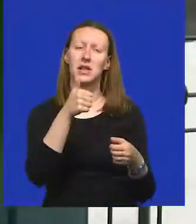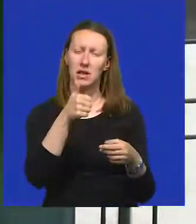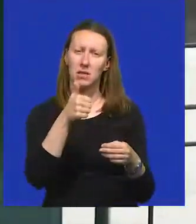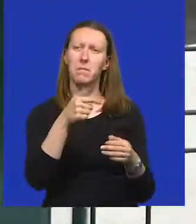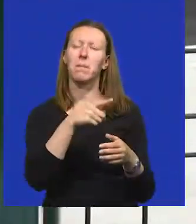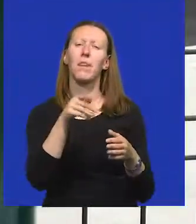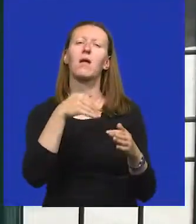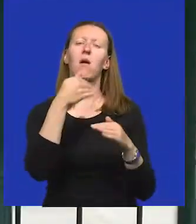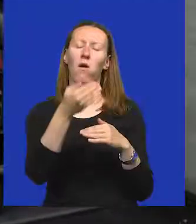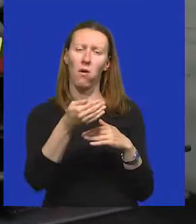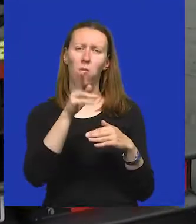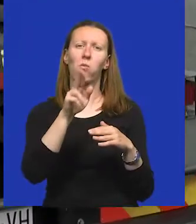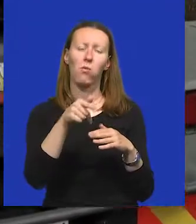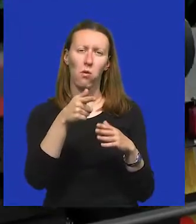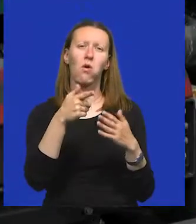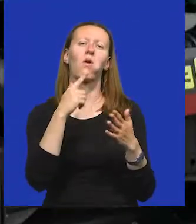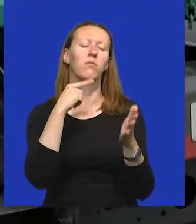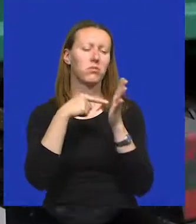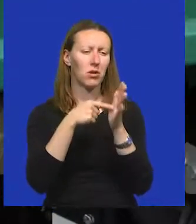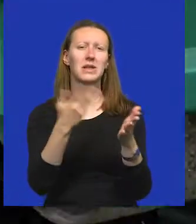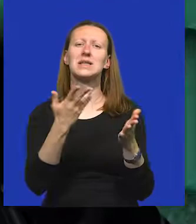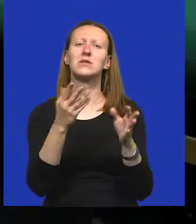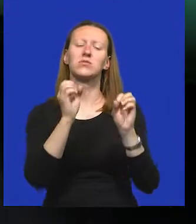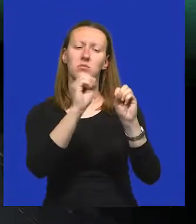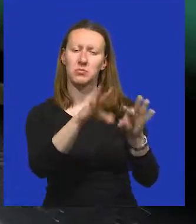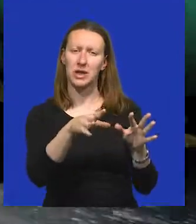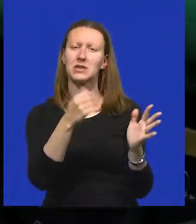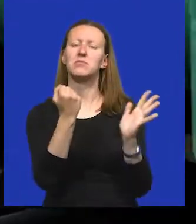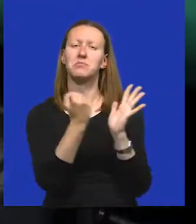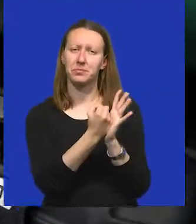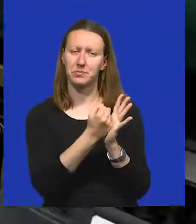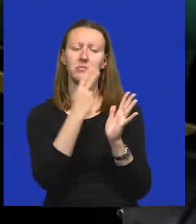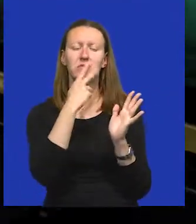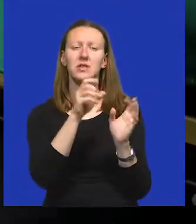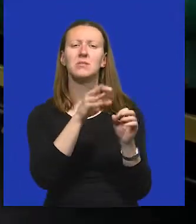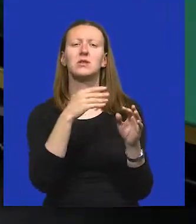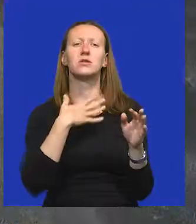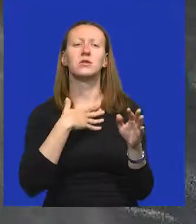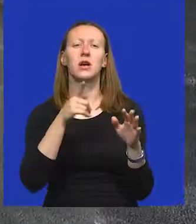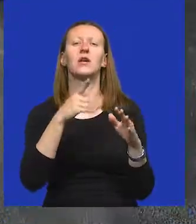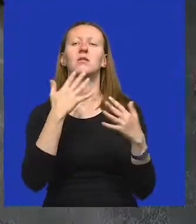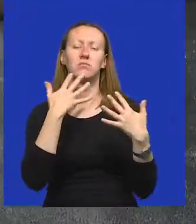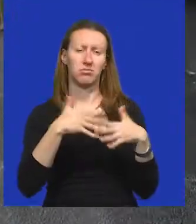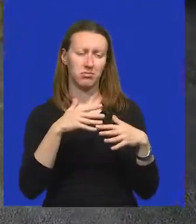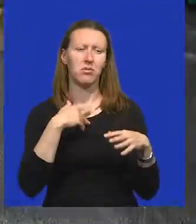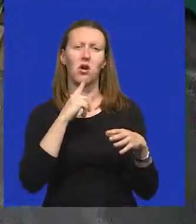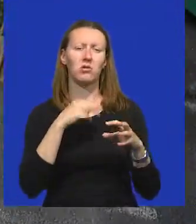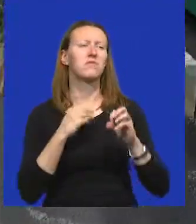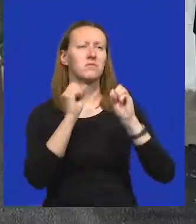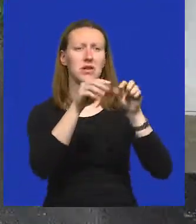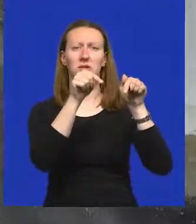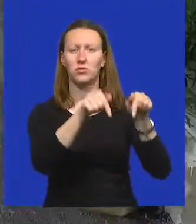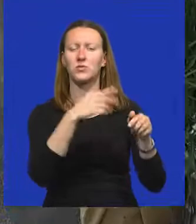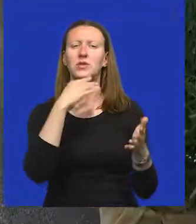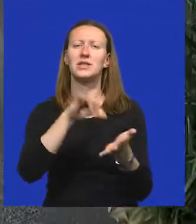una che dopo possono approvare dove hanno portato i rifiuti che avevano nella propria produzione. Quello